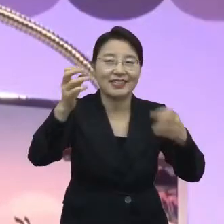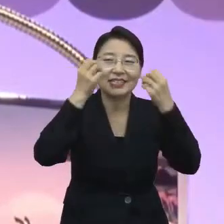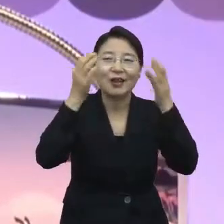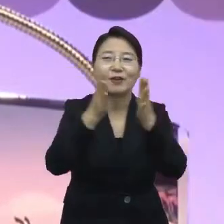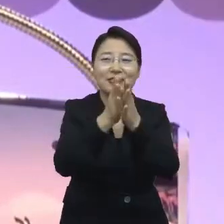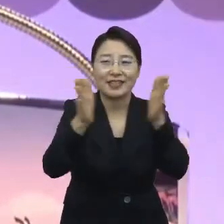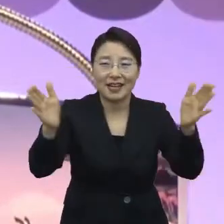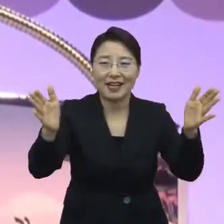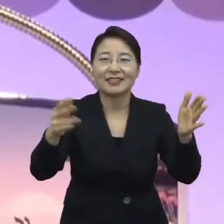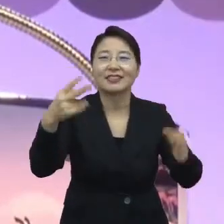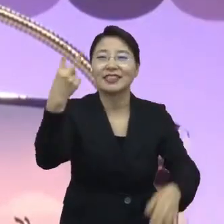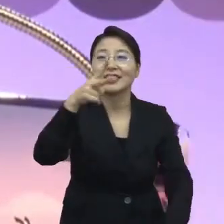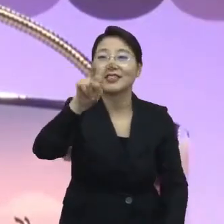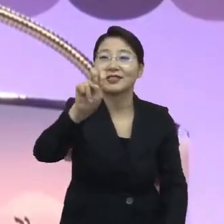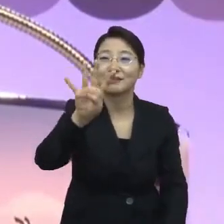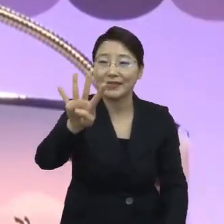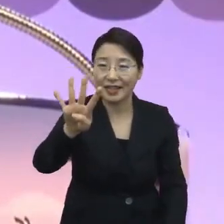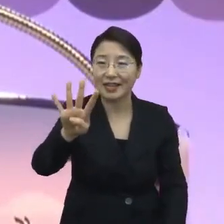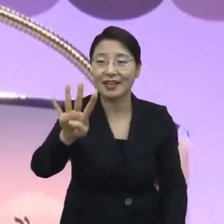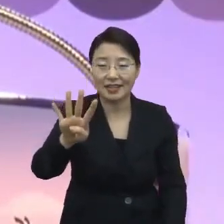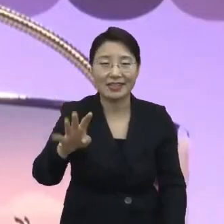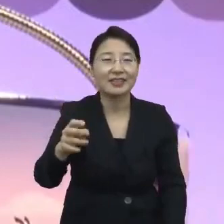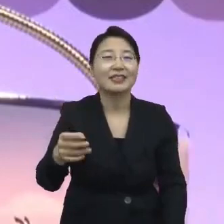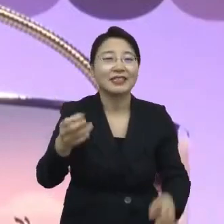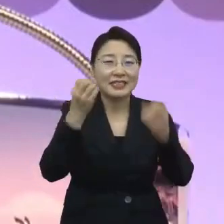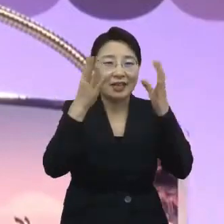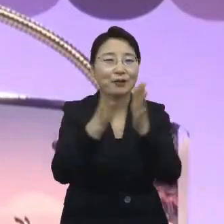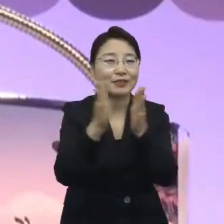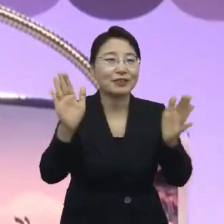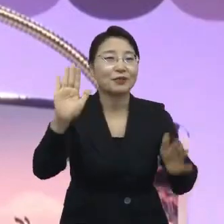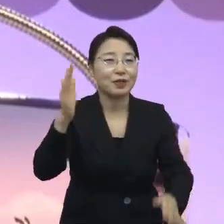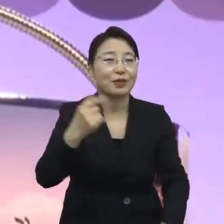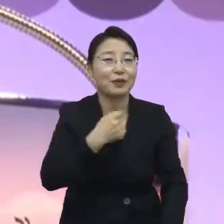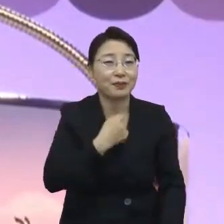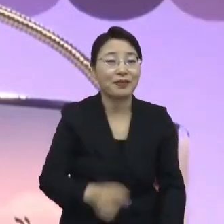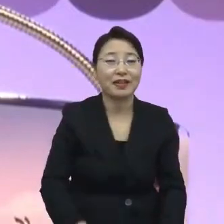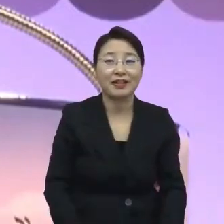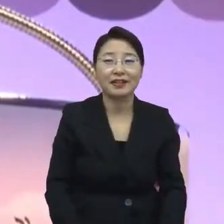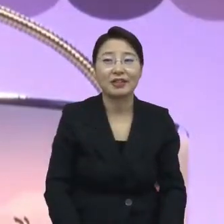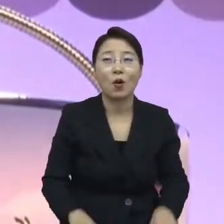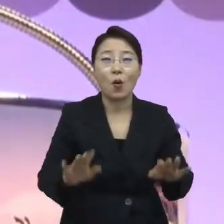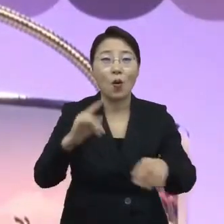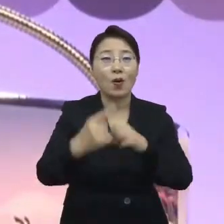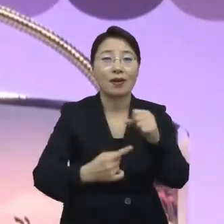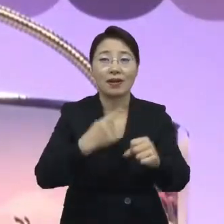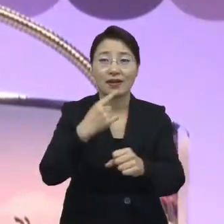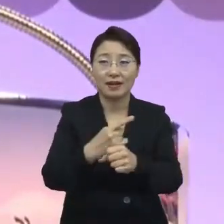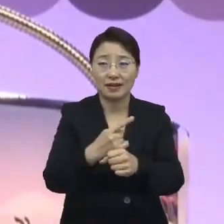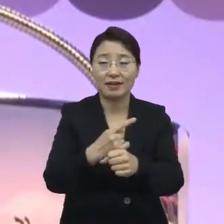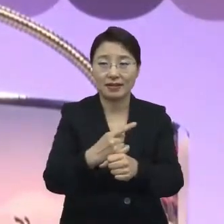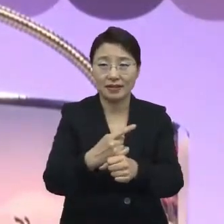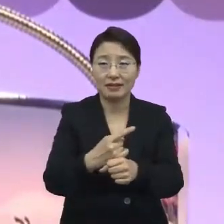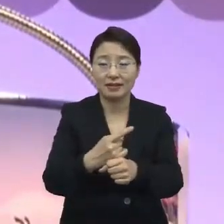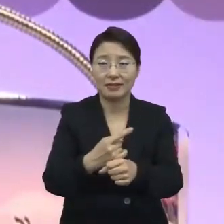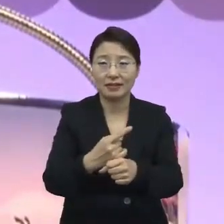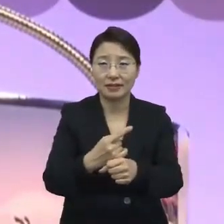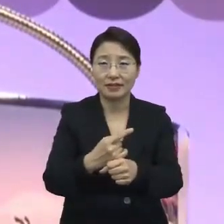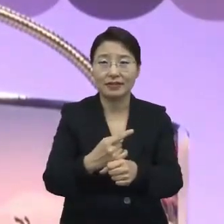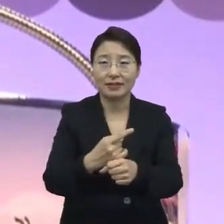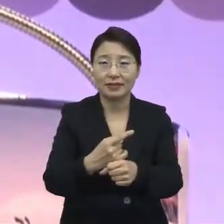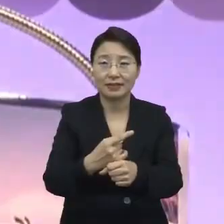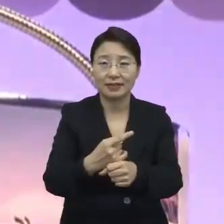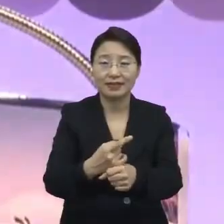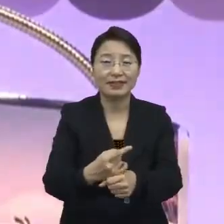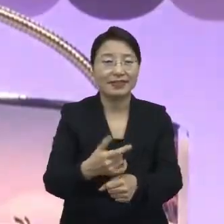대망의 2024년 되시길 진심으로 축원드리며 올 한 해도 대망의 대박